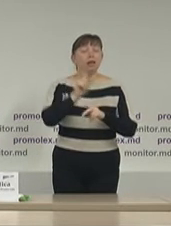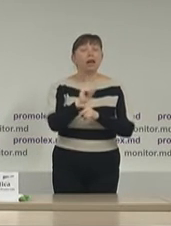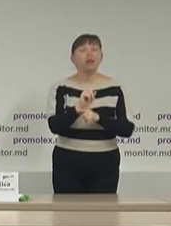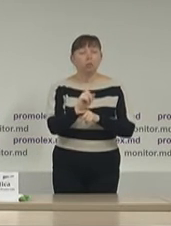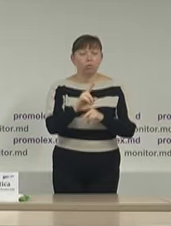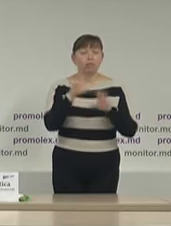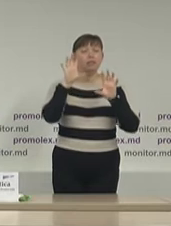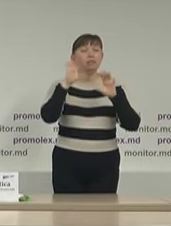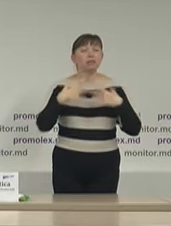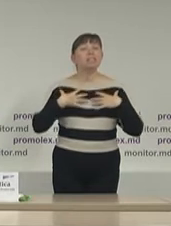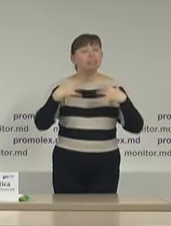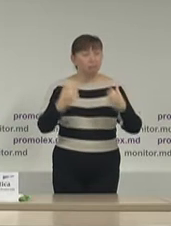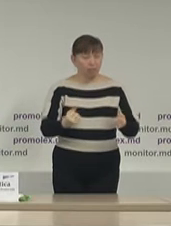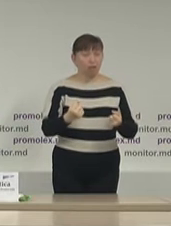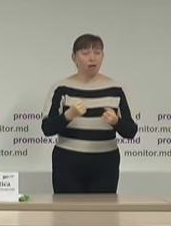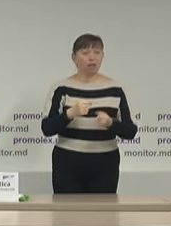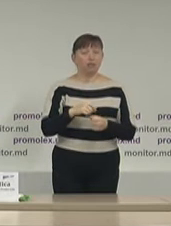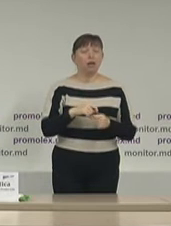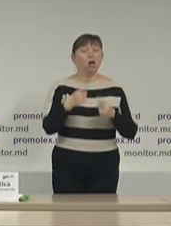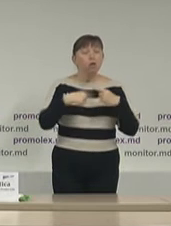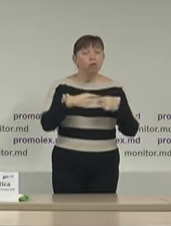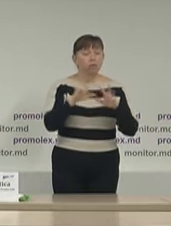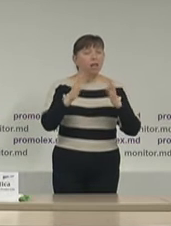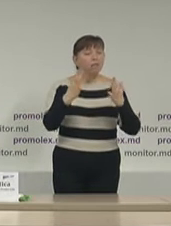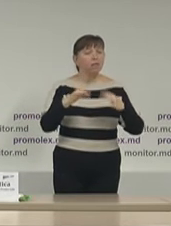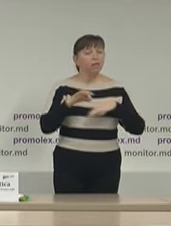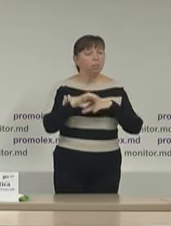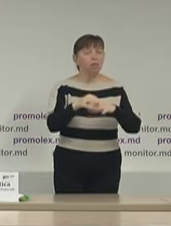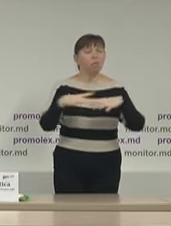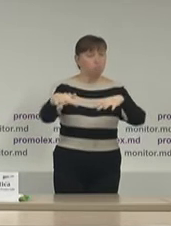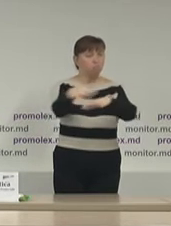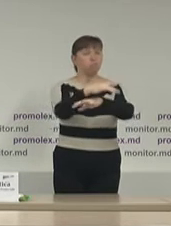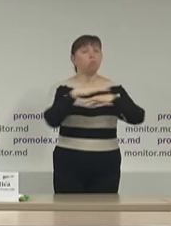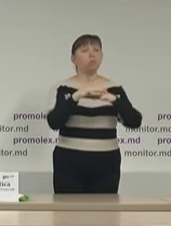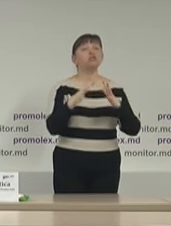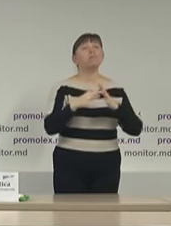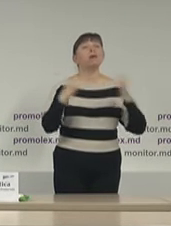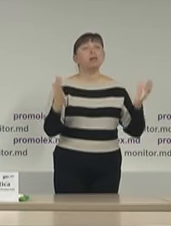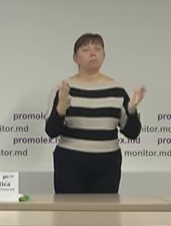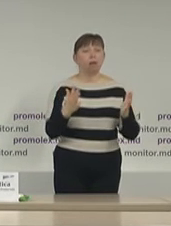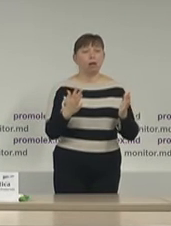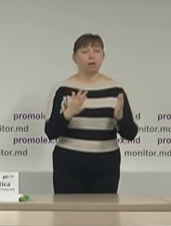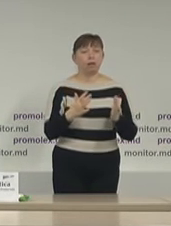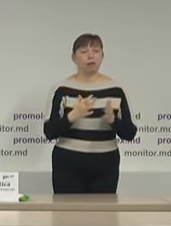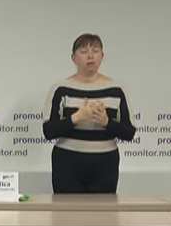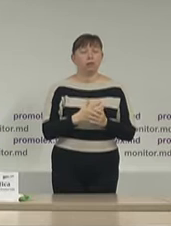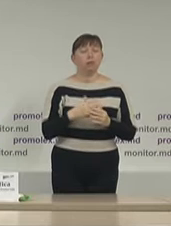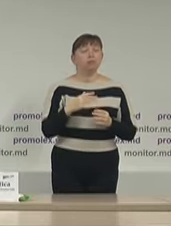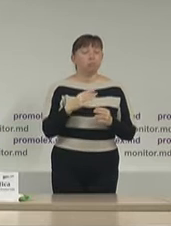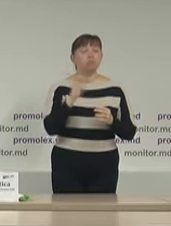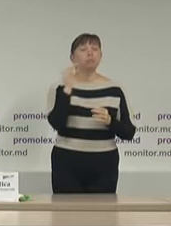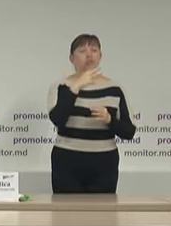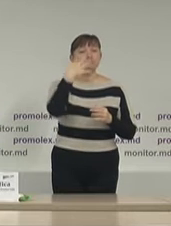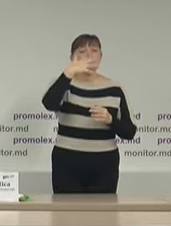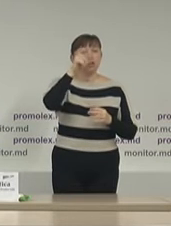publică prin organizarea de evenimente publice mai mari, cu număr mai mare de 50 de